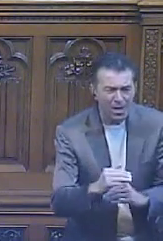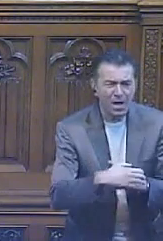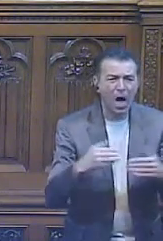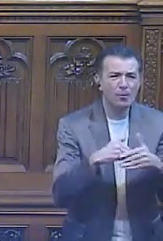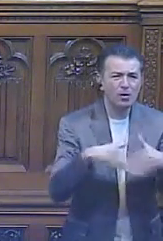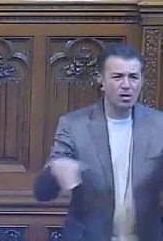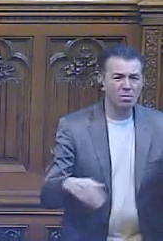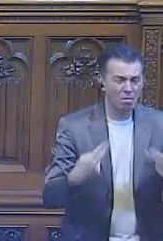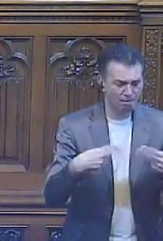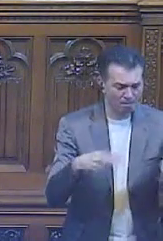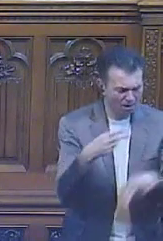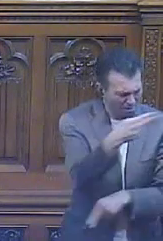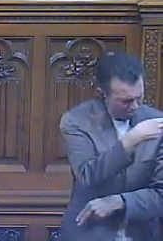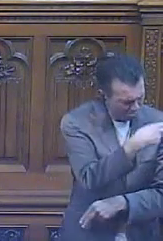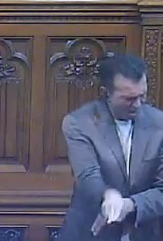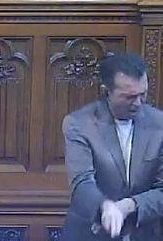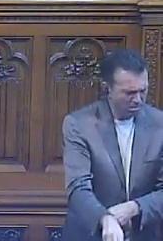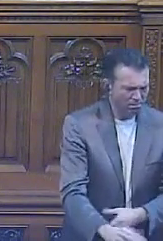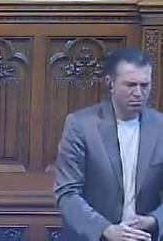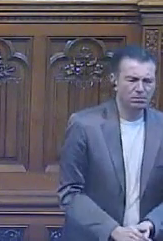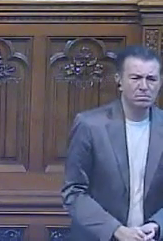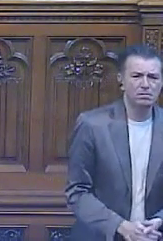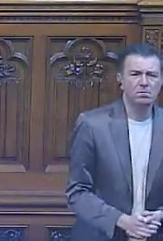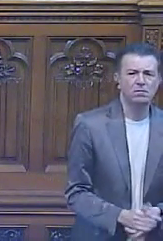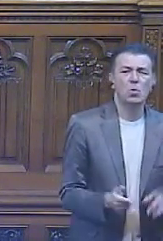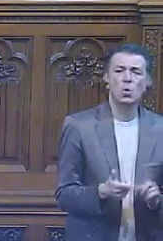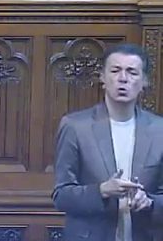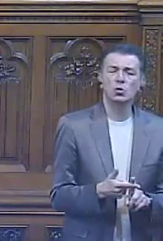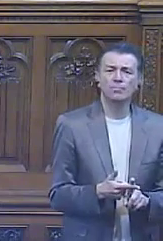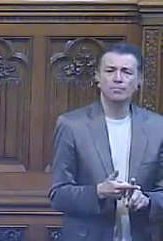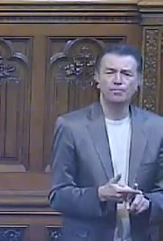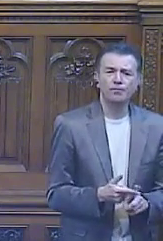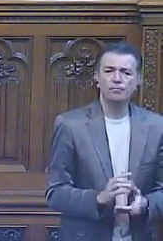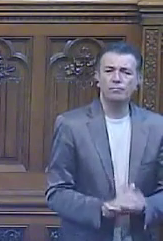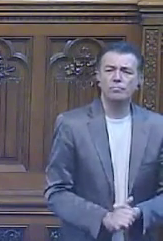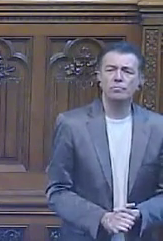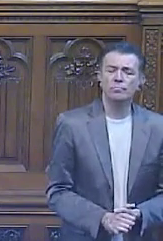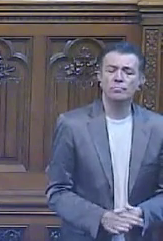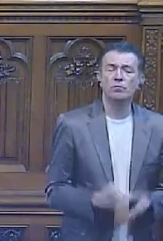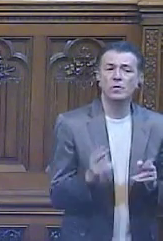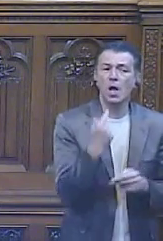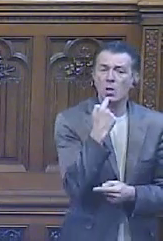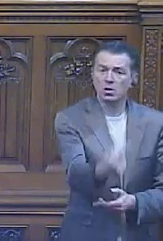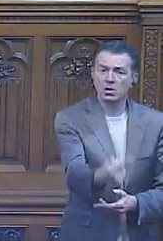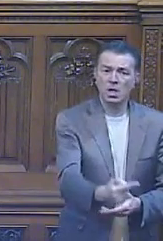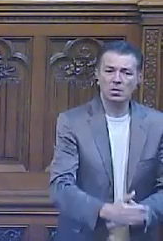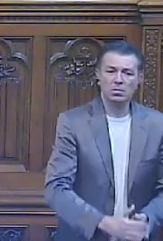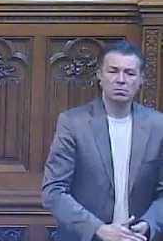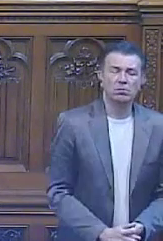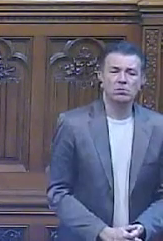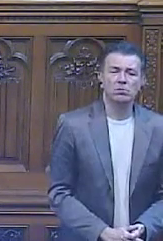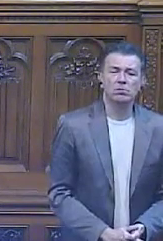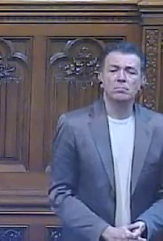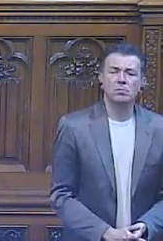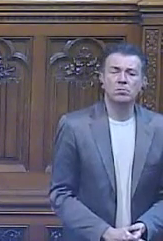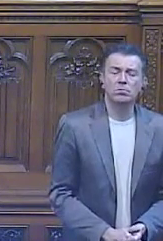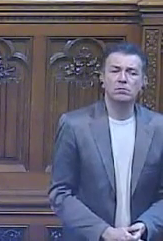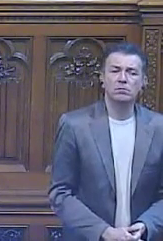das nicht weitergehen, meine sehr geehrten Damen und Herren. Und ich kann nur feststellen, wenn